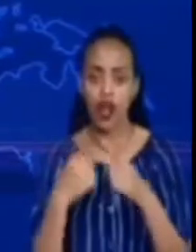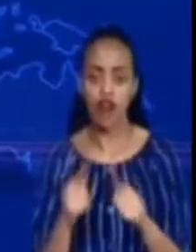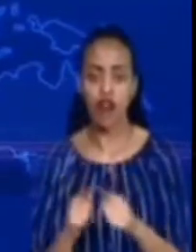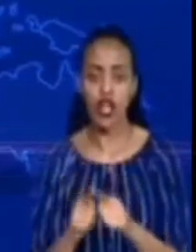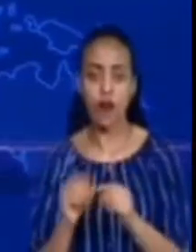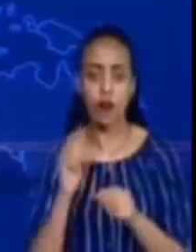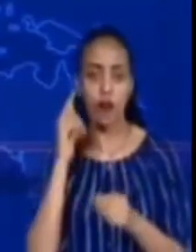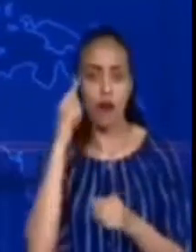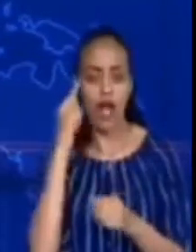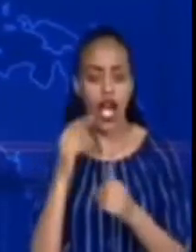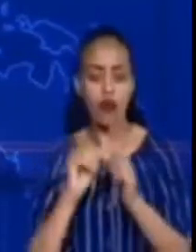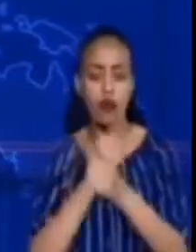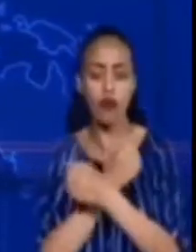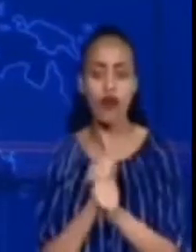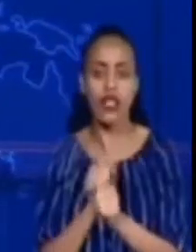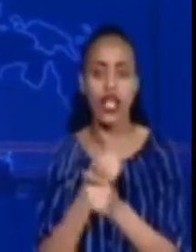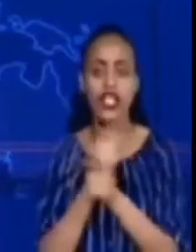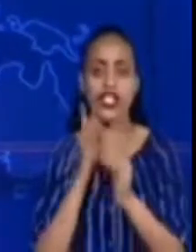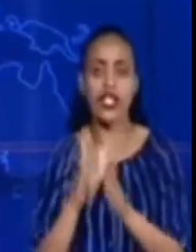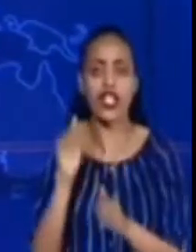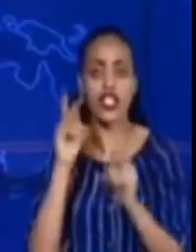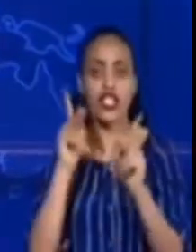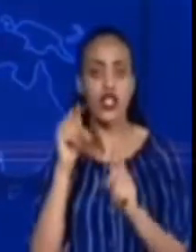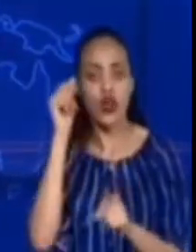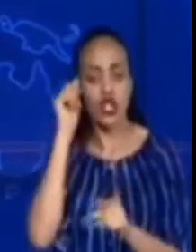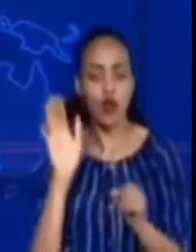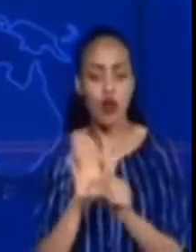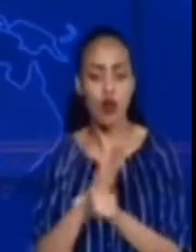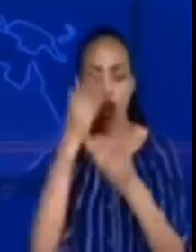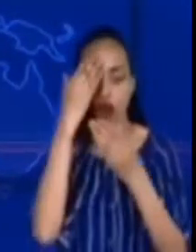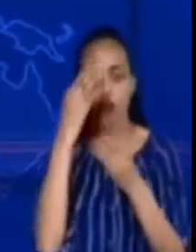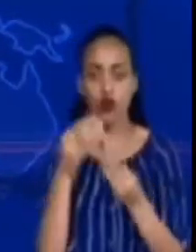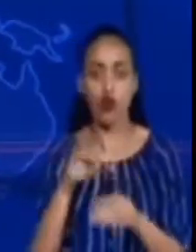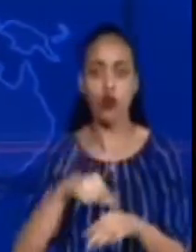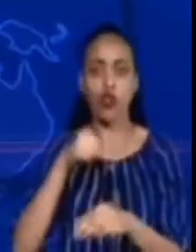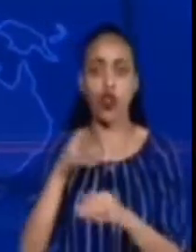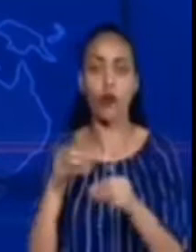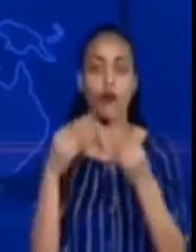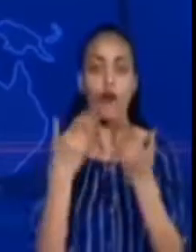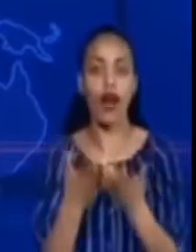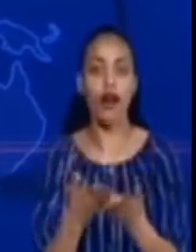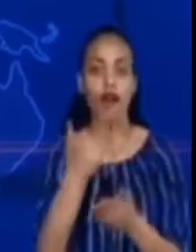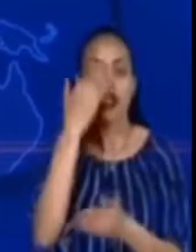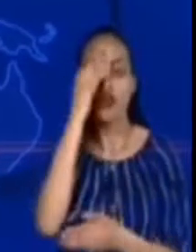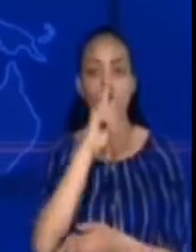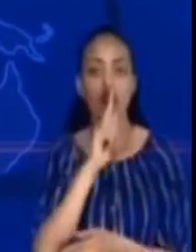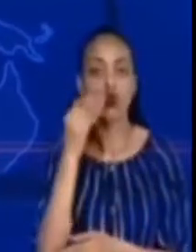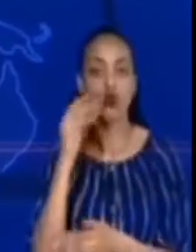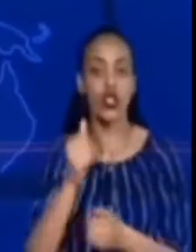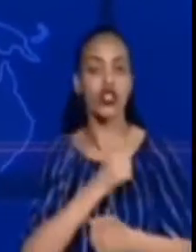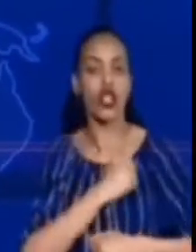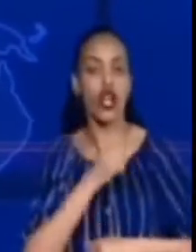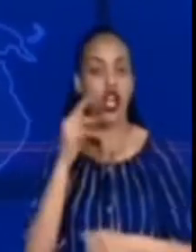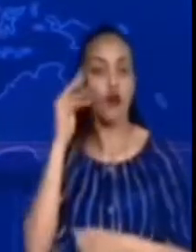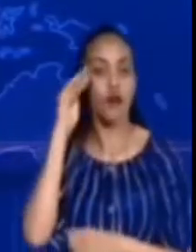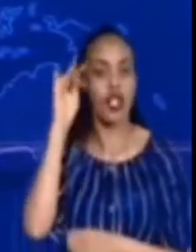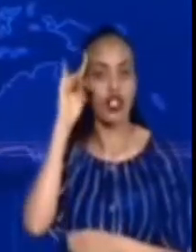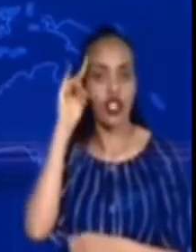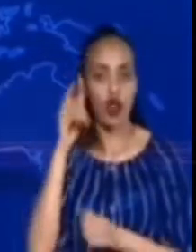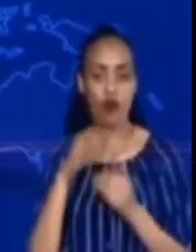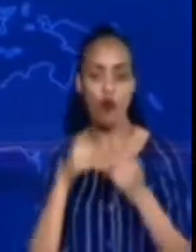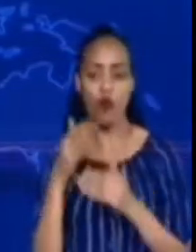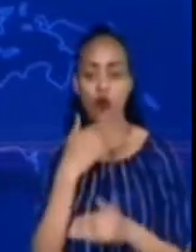jagna alle سلا مسلمو امطات سلا كريستيانو امطات